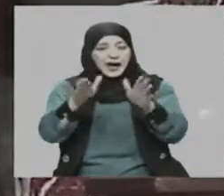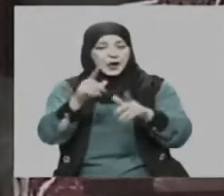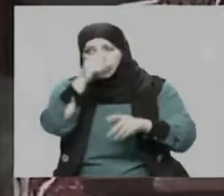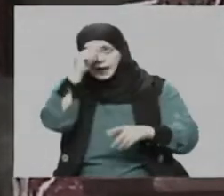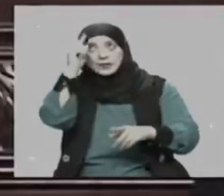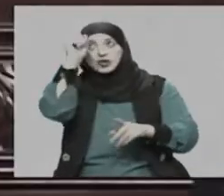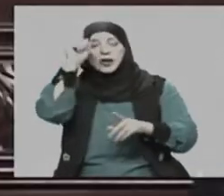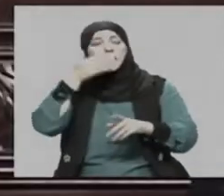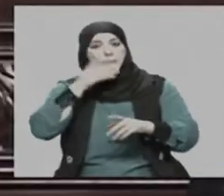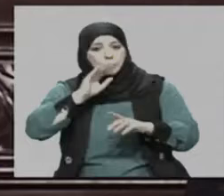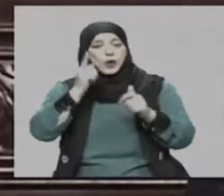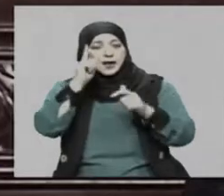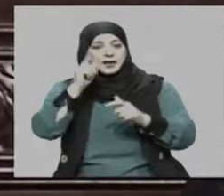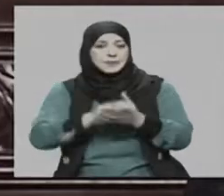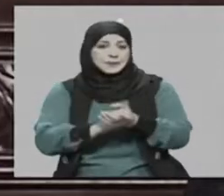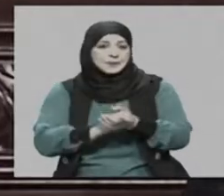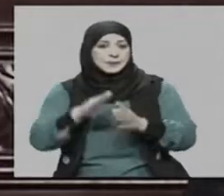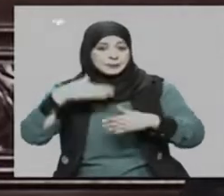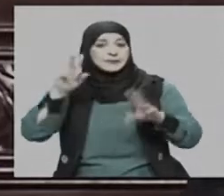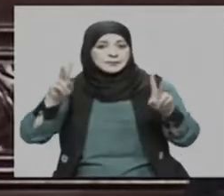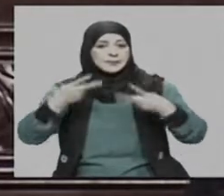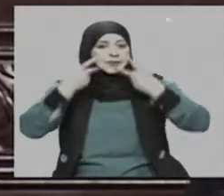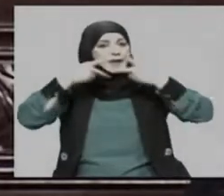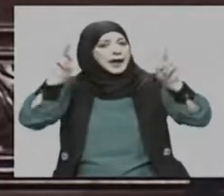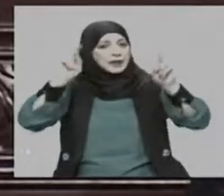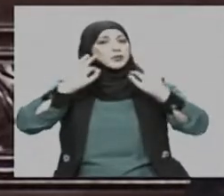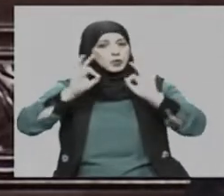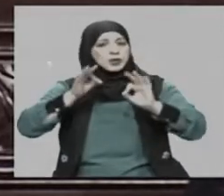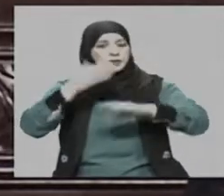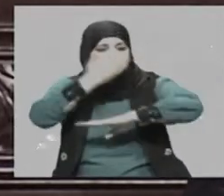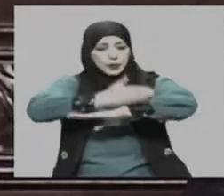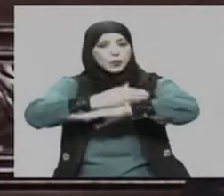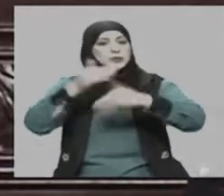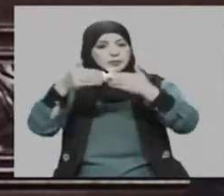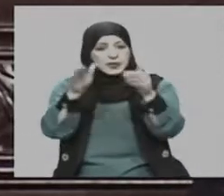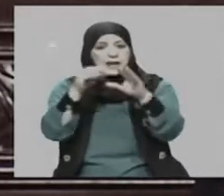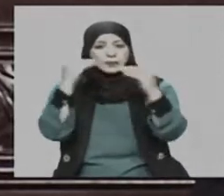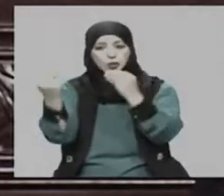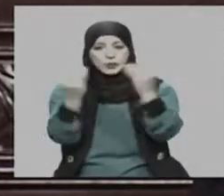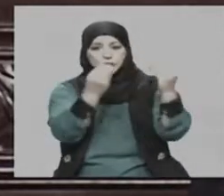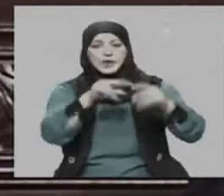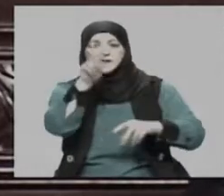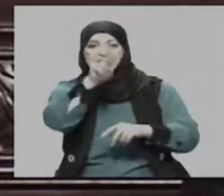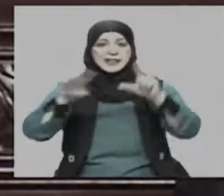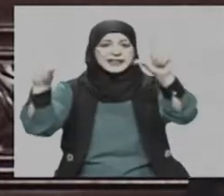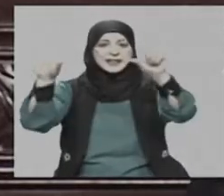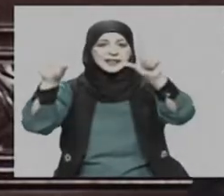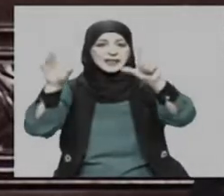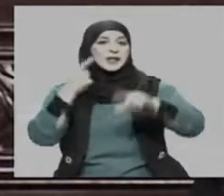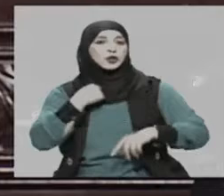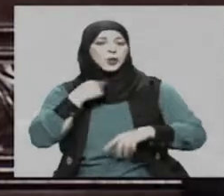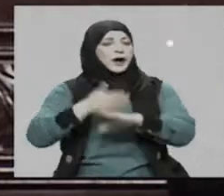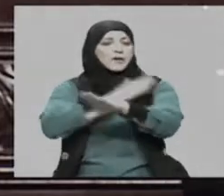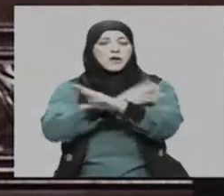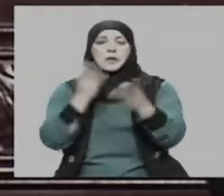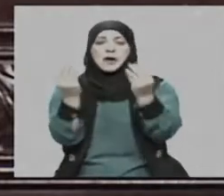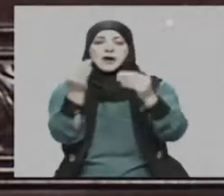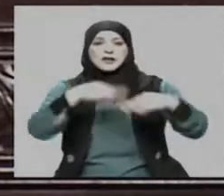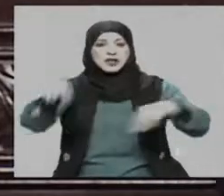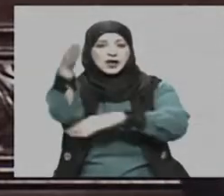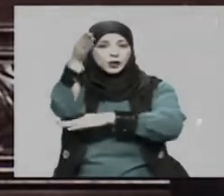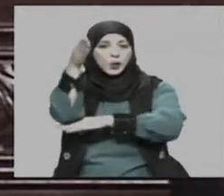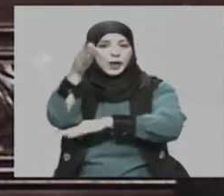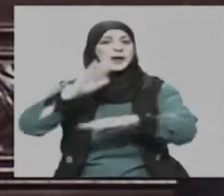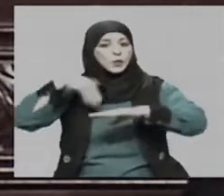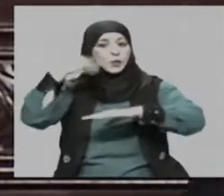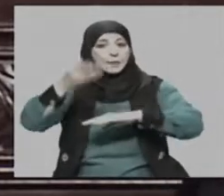ما زالت تحت السيطرة. أعلننا أنه سنفتح حدودنا بالتدرج نهار 27 جوان قبل برشا بلدان، وبعد 27